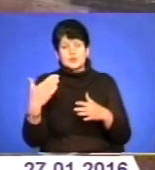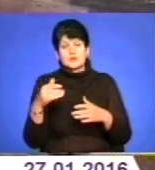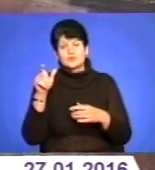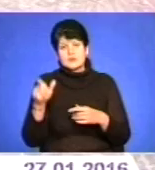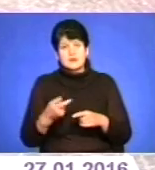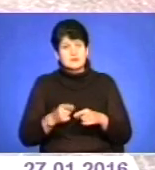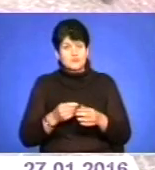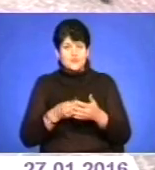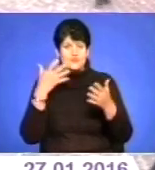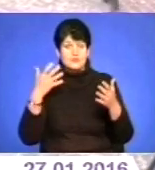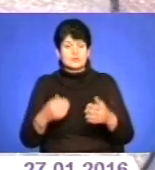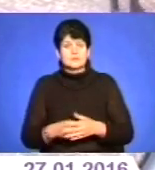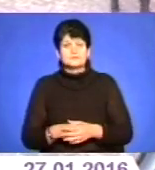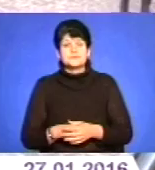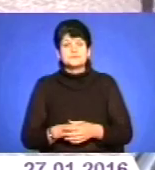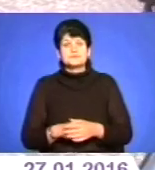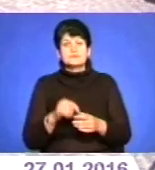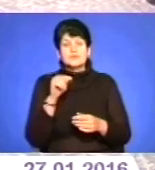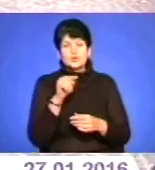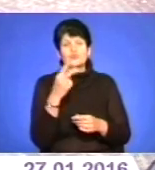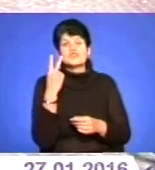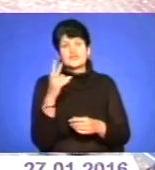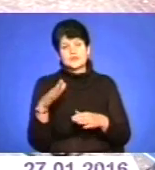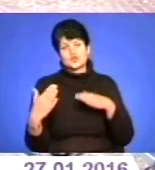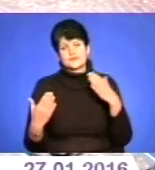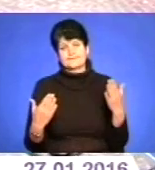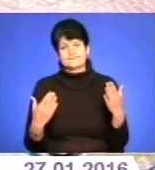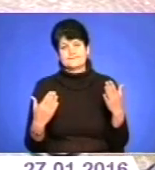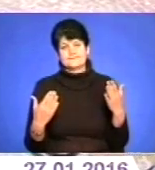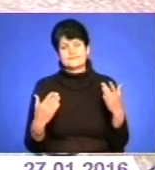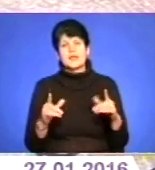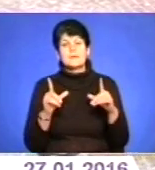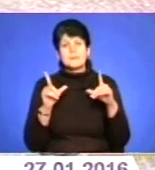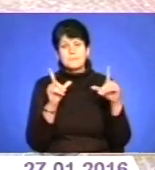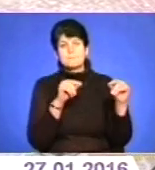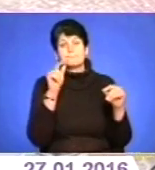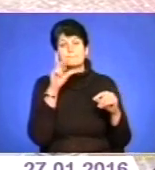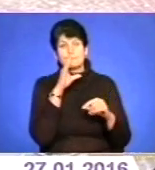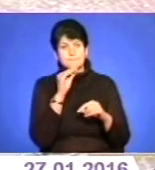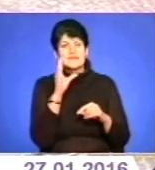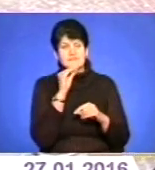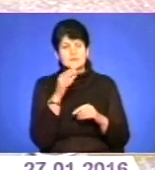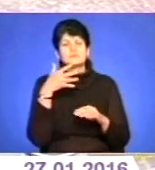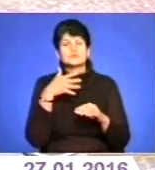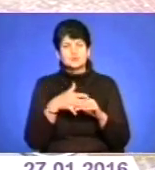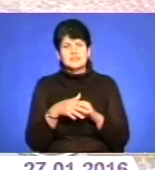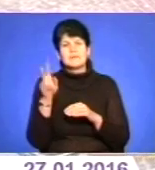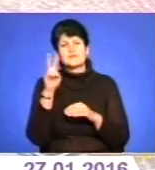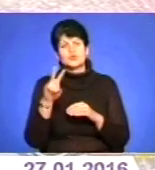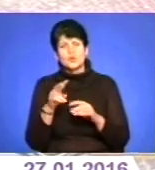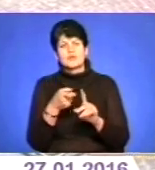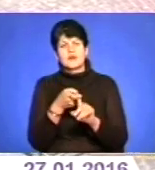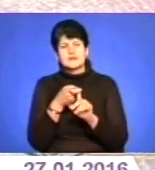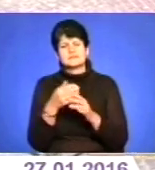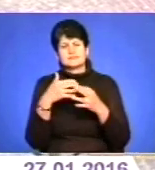задорого. Тут дві сторони медалі. Перевізники можна зрозуміти, бо вони залежні від долара і від